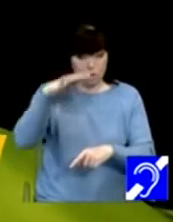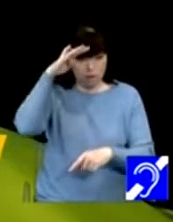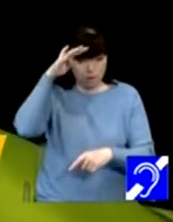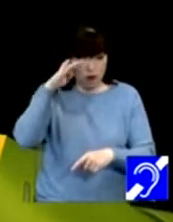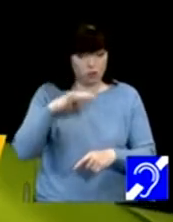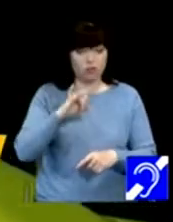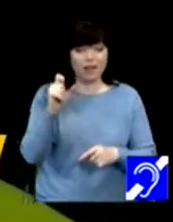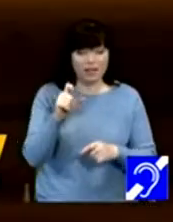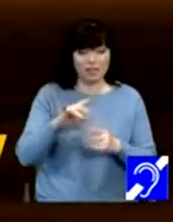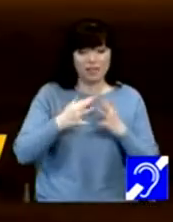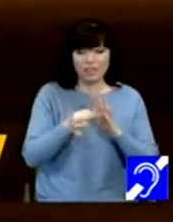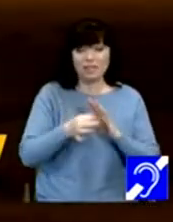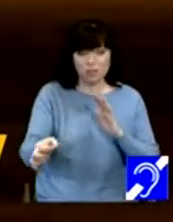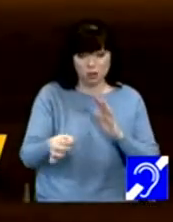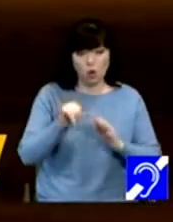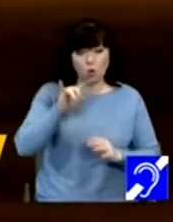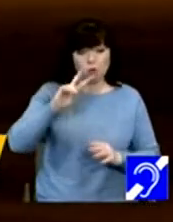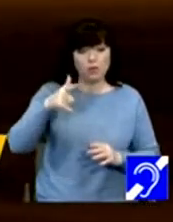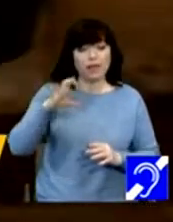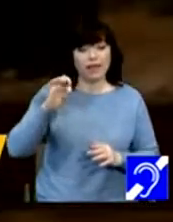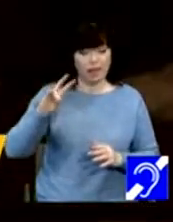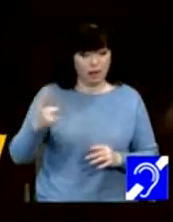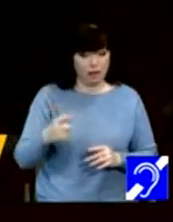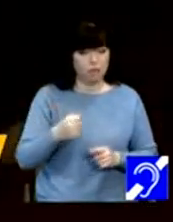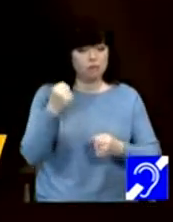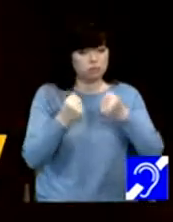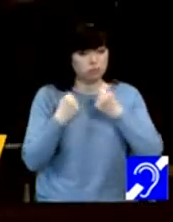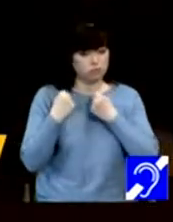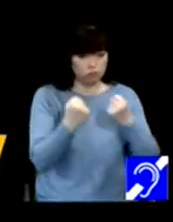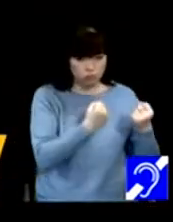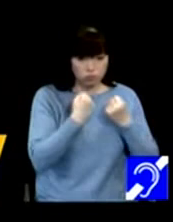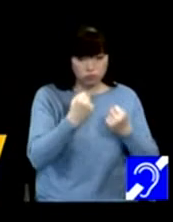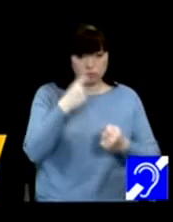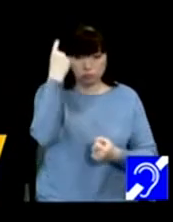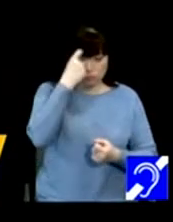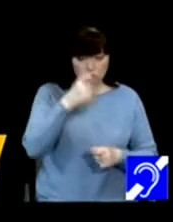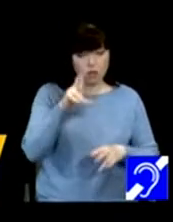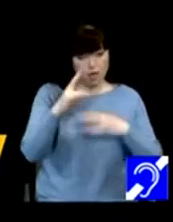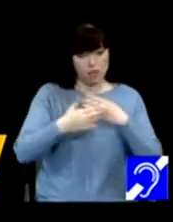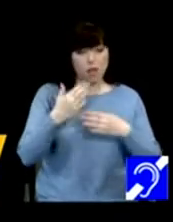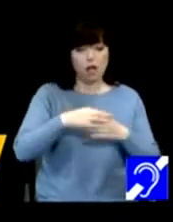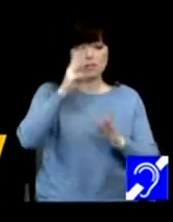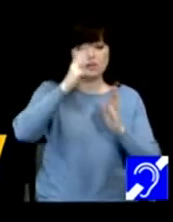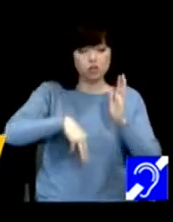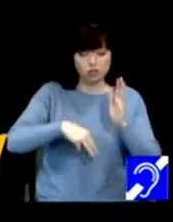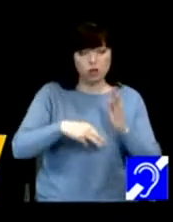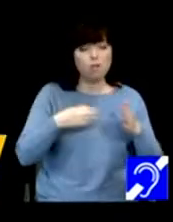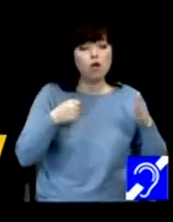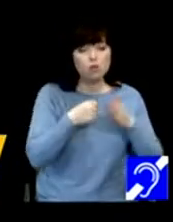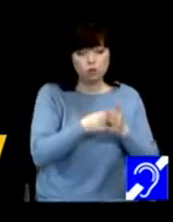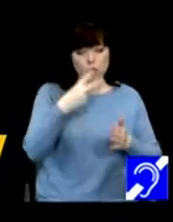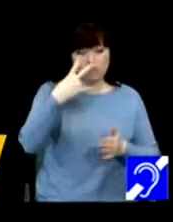șofer dintr-o localitate a raionului Ungheni. Conducerea mașinilor în stare de ebrietate se pedepsește cu amendă de până